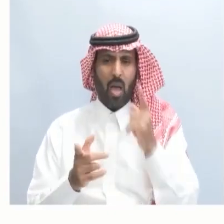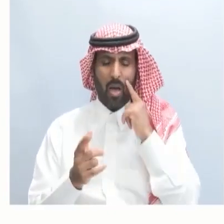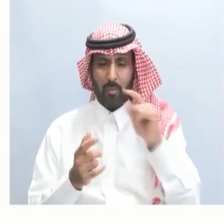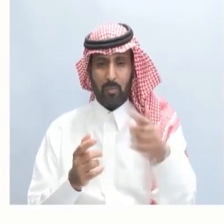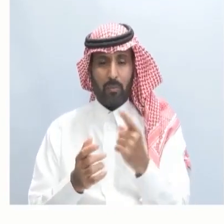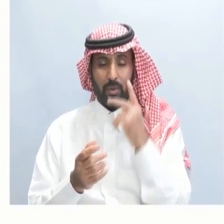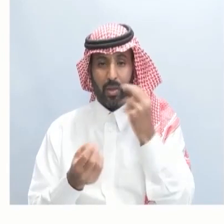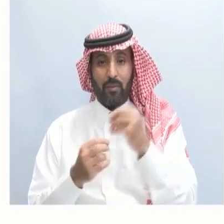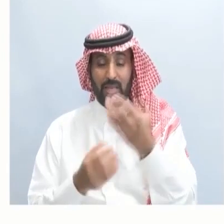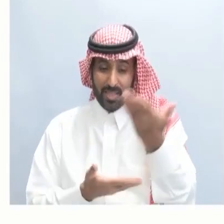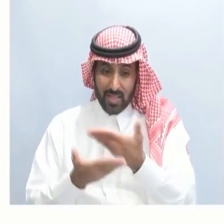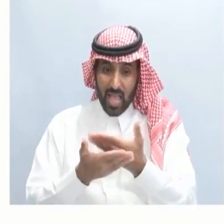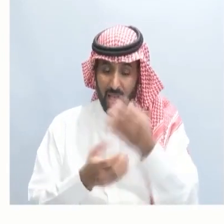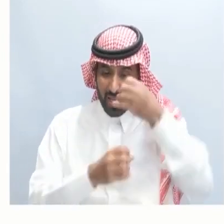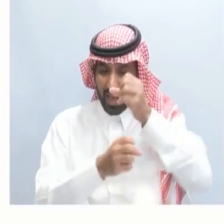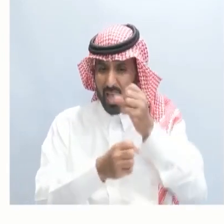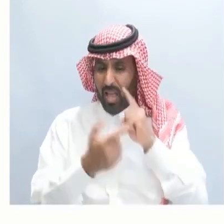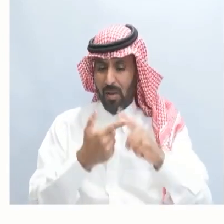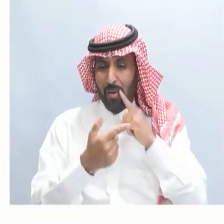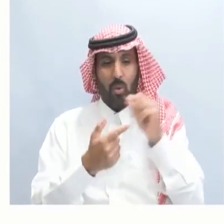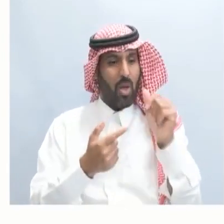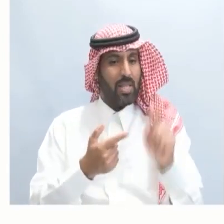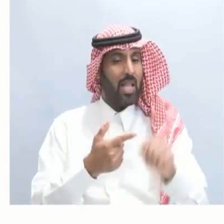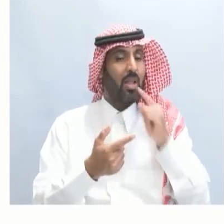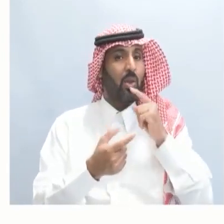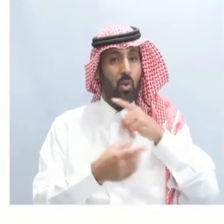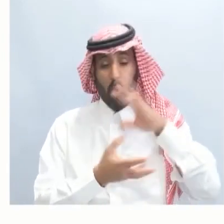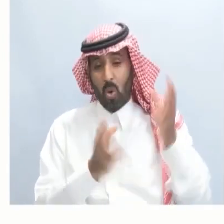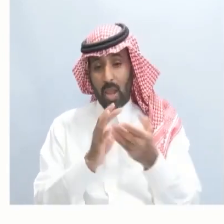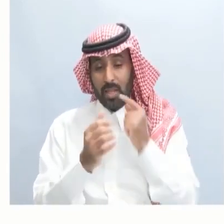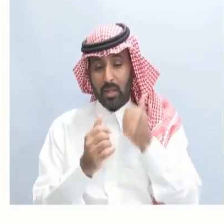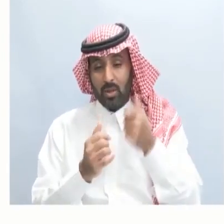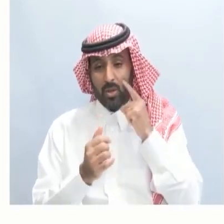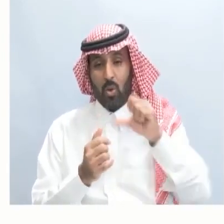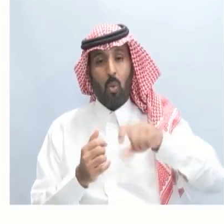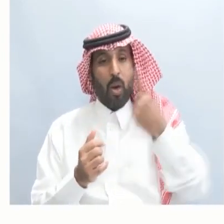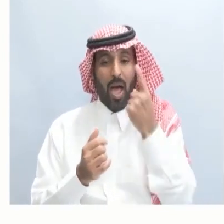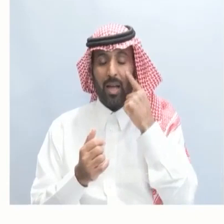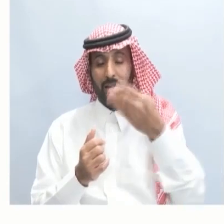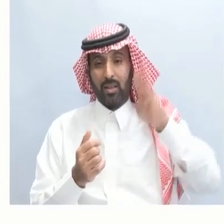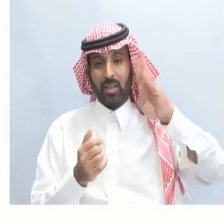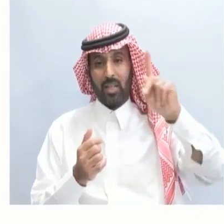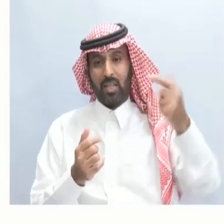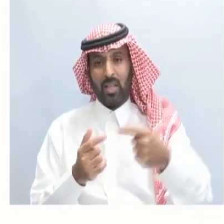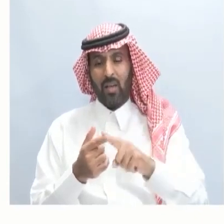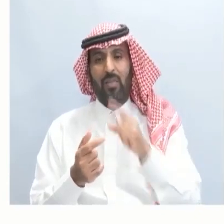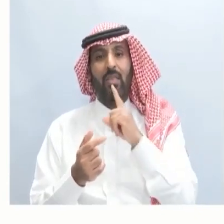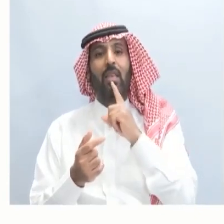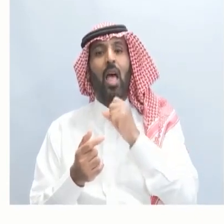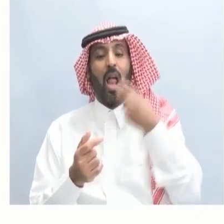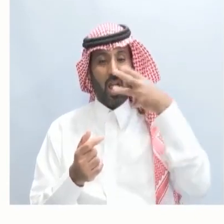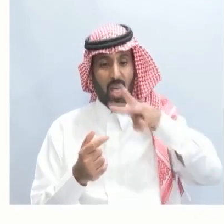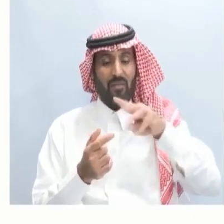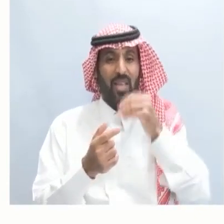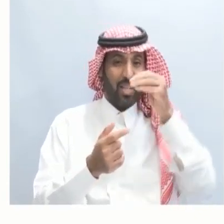صحيحه فيزيائيا ناخذها بماذا بوحدات دوليه اعلم جيدا ان الواحد كيلوغرام فيه 1000 جرام واعلم جيدا